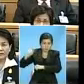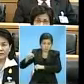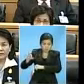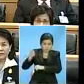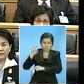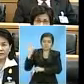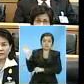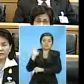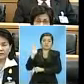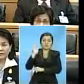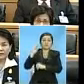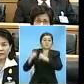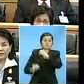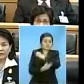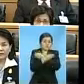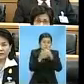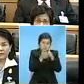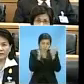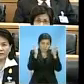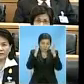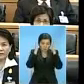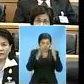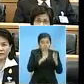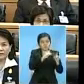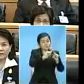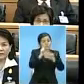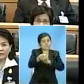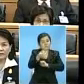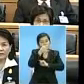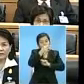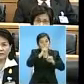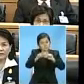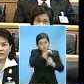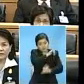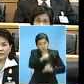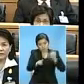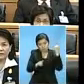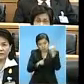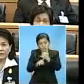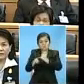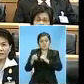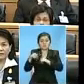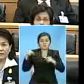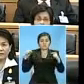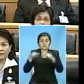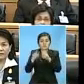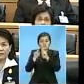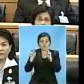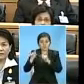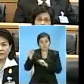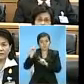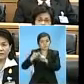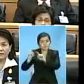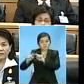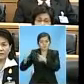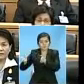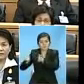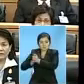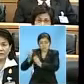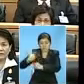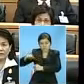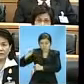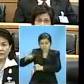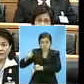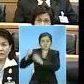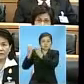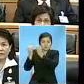ควรจะเปิดโอกาสให้ข้าราชการประเภทอื่นหลากหลายอาชีพเข้ามาเป็นหนึ่งในองค์ประกอบของศาลรัฐธรรมนูญผมเห็นอย่างยิ่ง